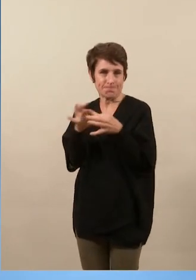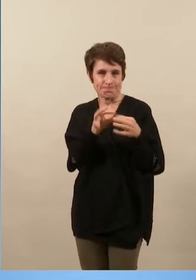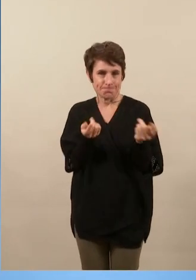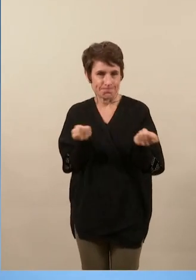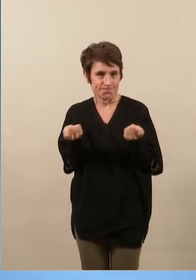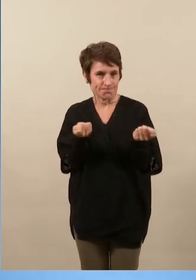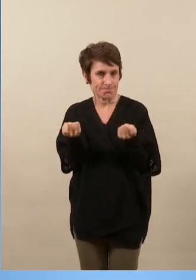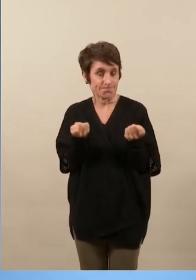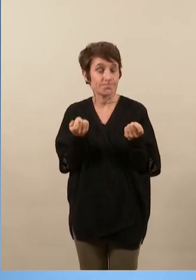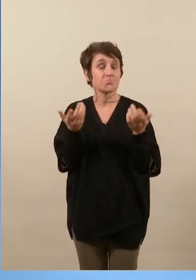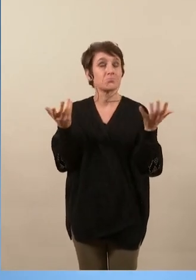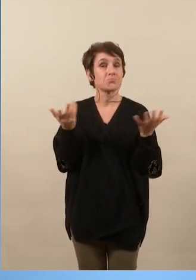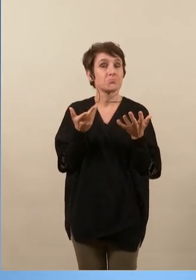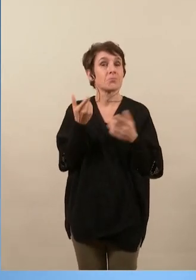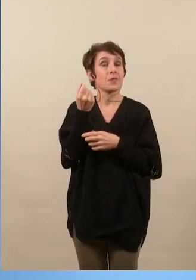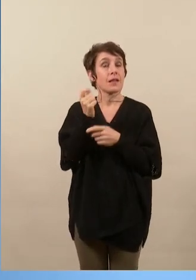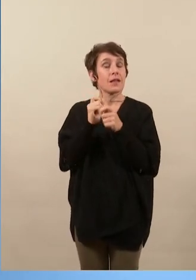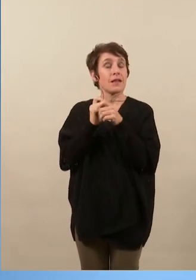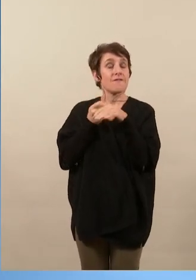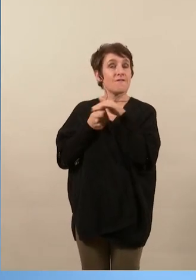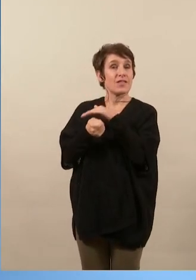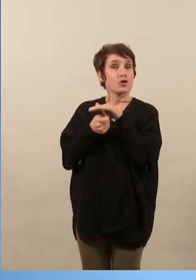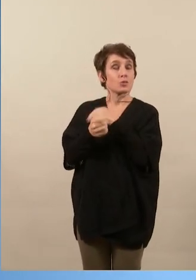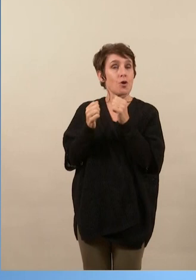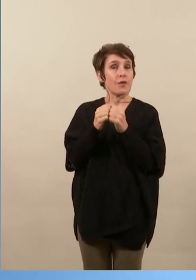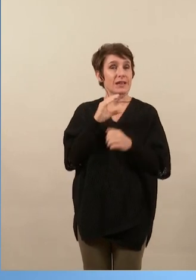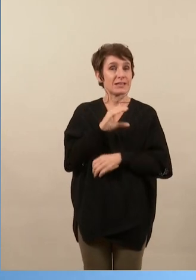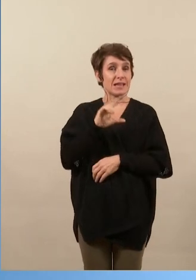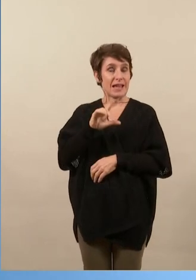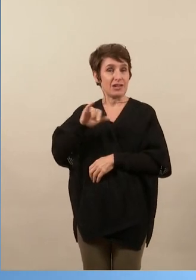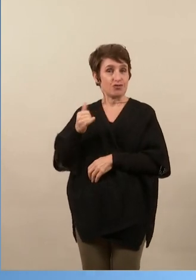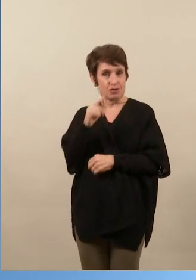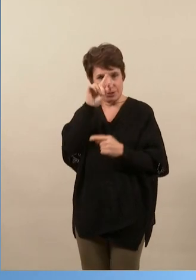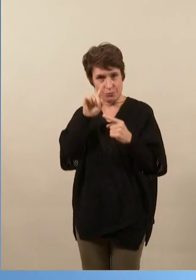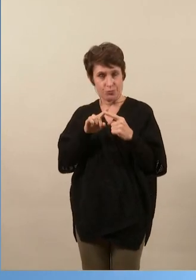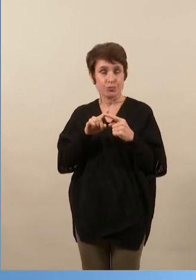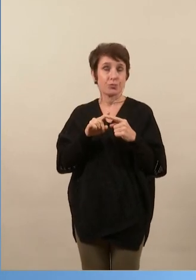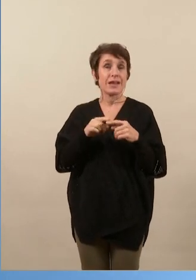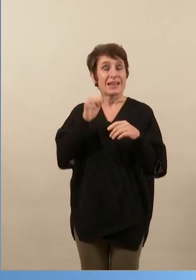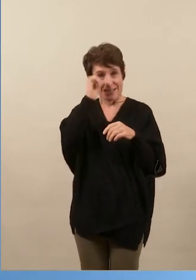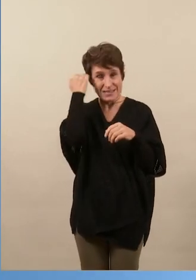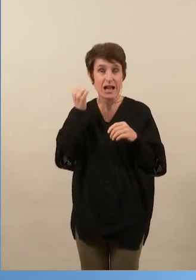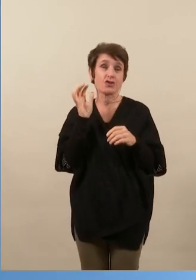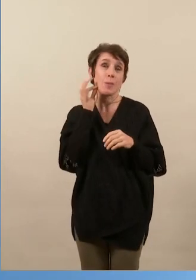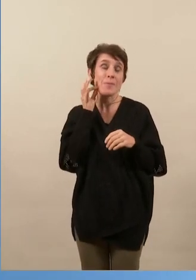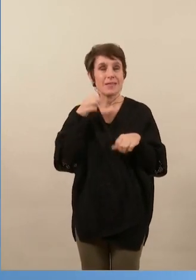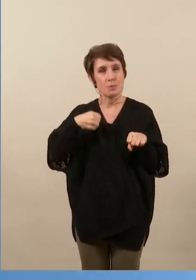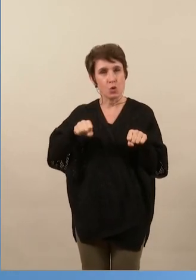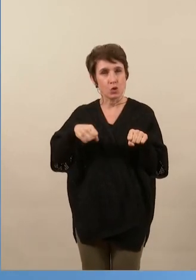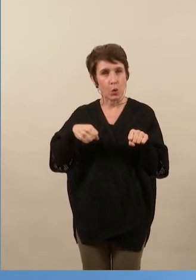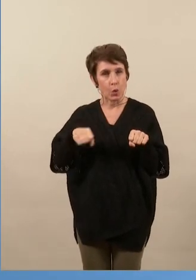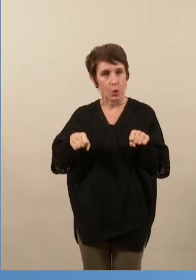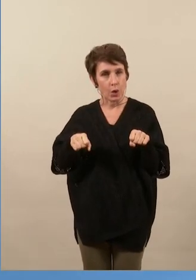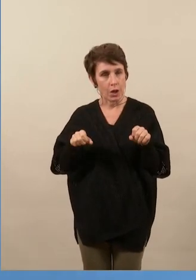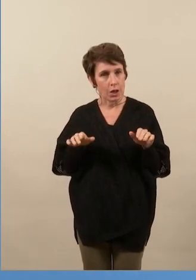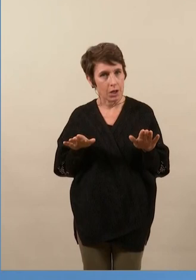de financement de avec le CLJ j'imagine euh de stages de minioto alors il faut juste enfin réaliser